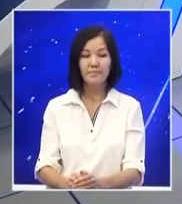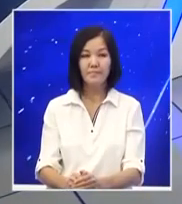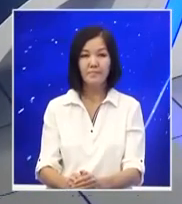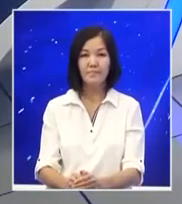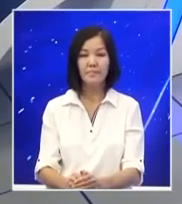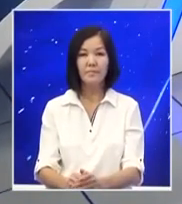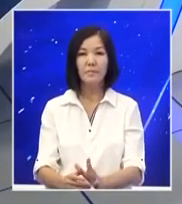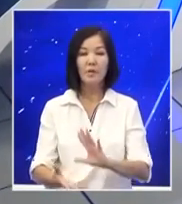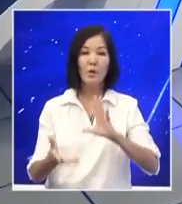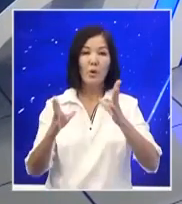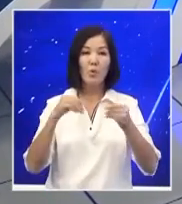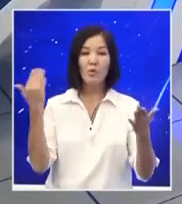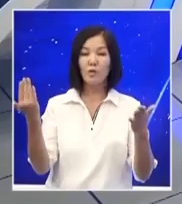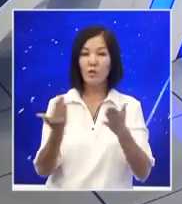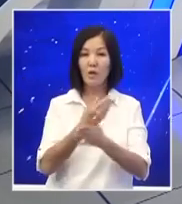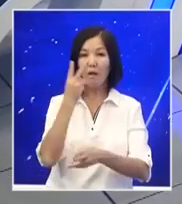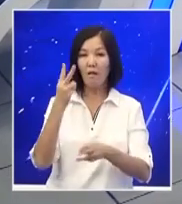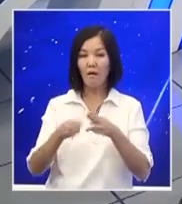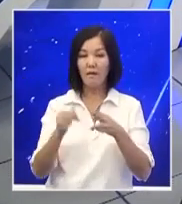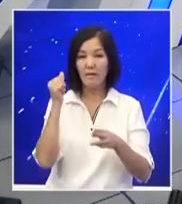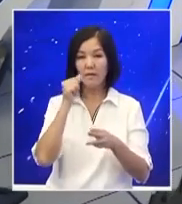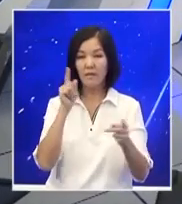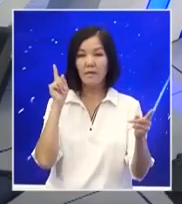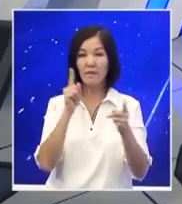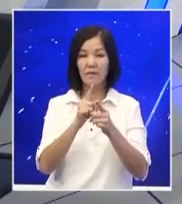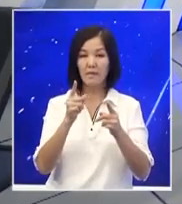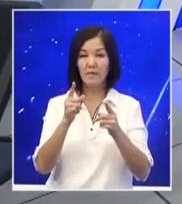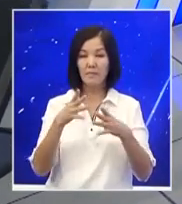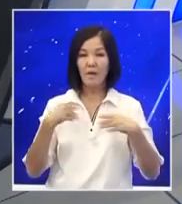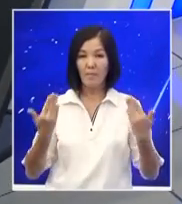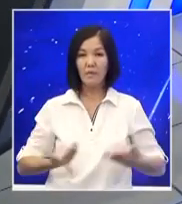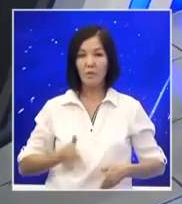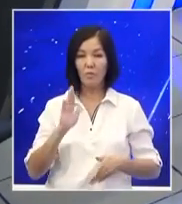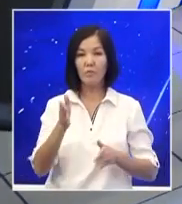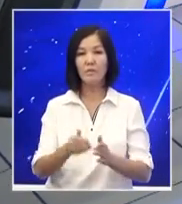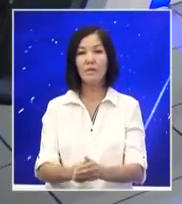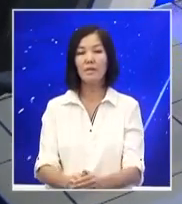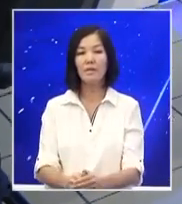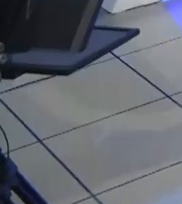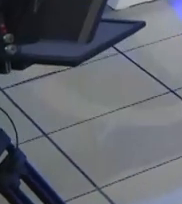Қадірменді көрермен, бүгінгі айтар ақпарат осы. Келер күні қауышқанша аман сау болыңыздар.